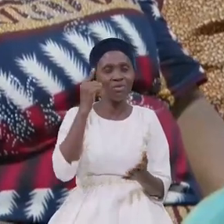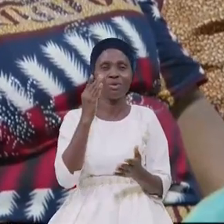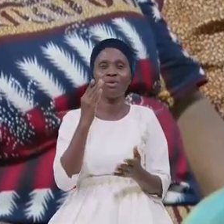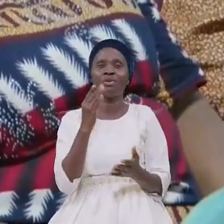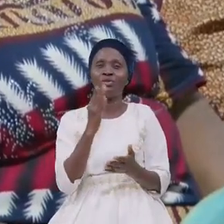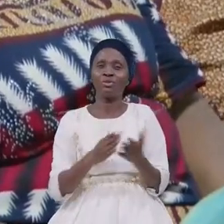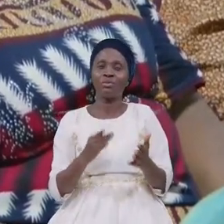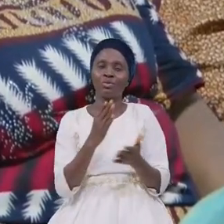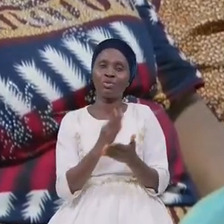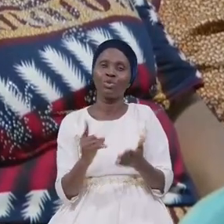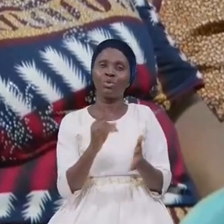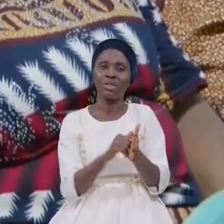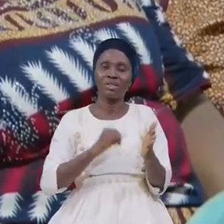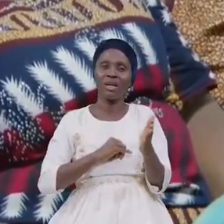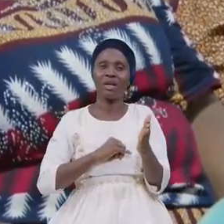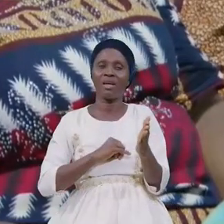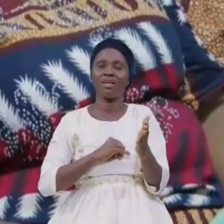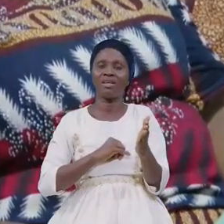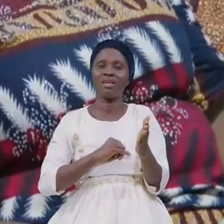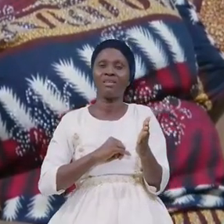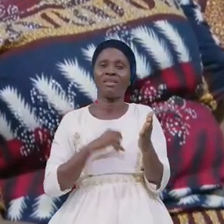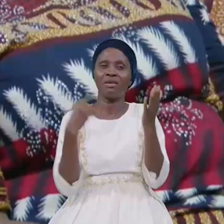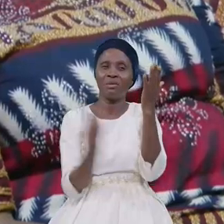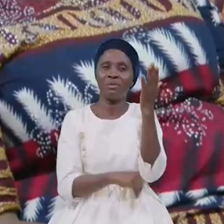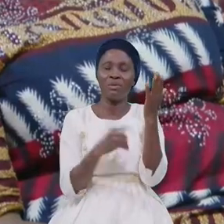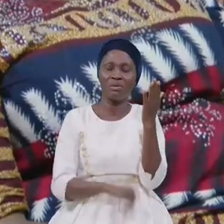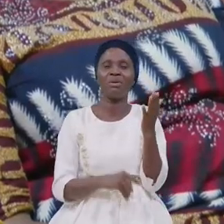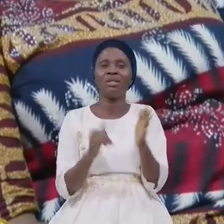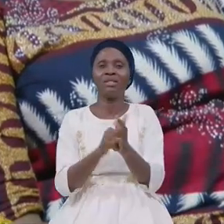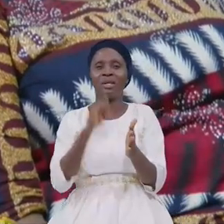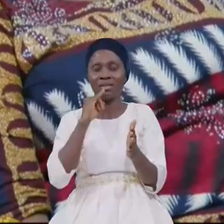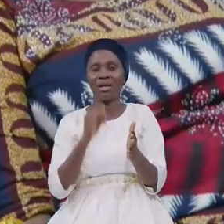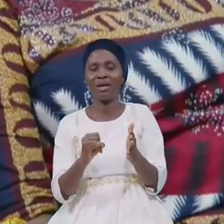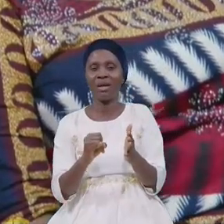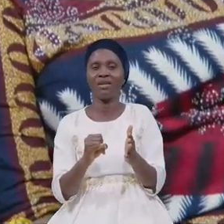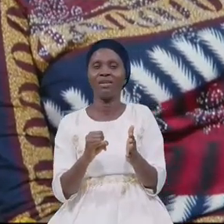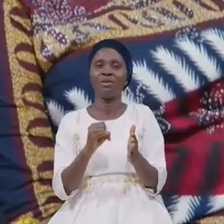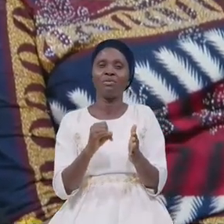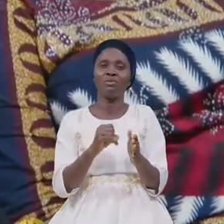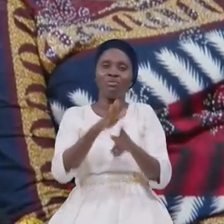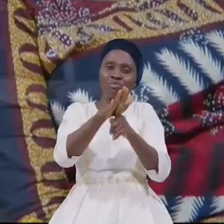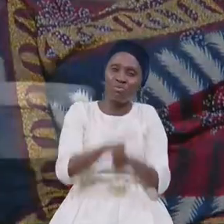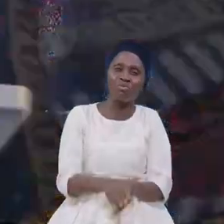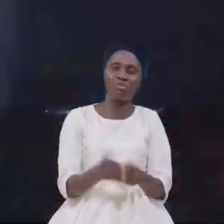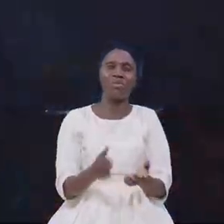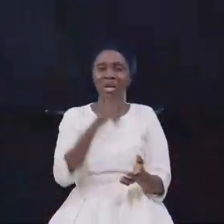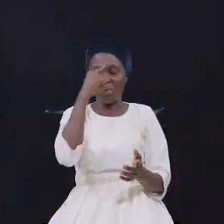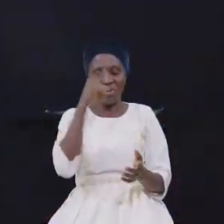fils. Donc, parce que ça, la personne est une domestique, j'ai maltraité la personne. Désolé pour tout ce que j'ai